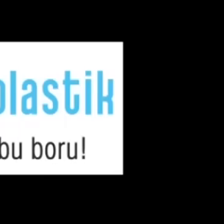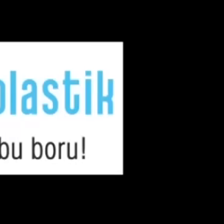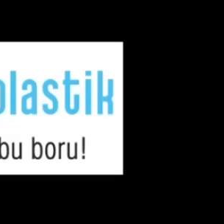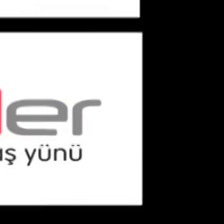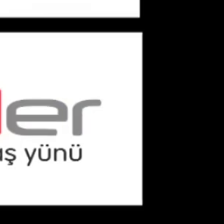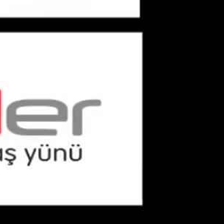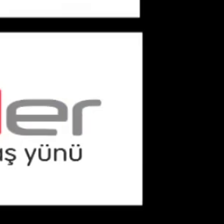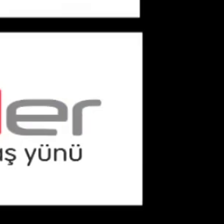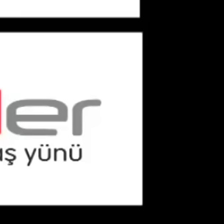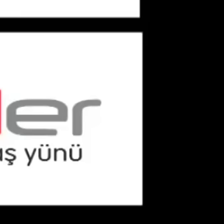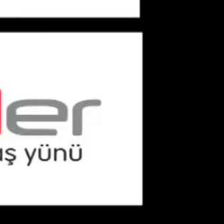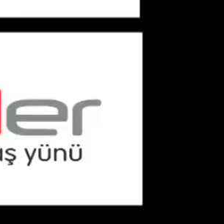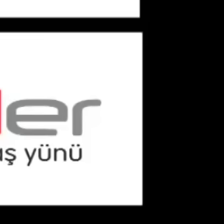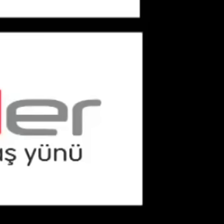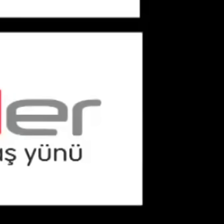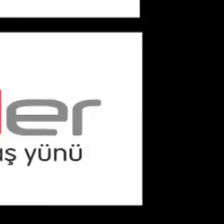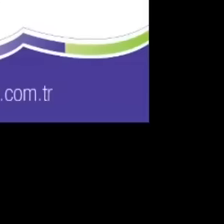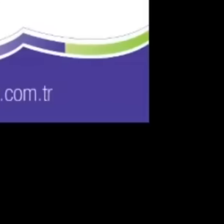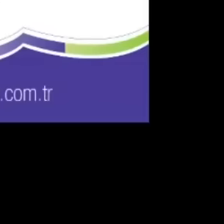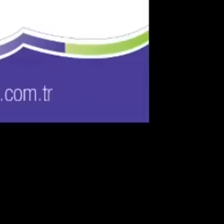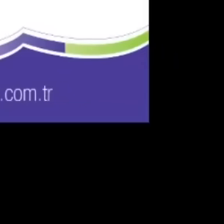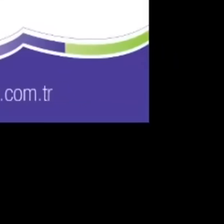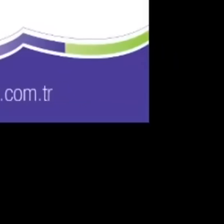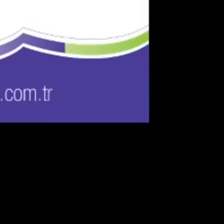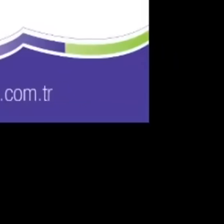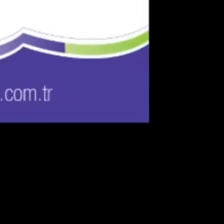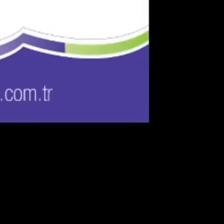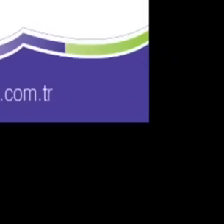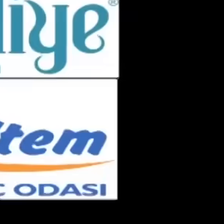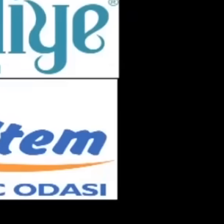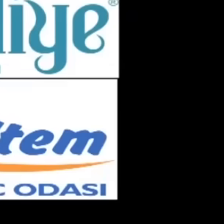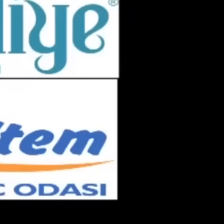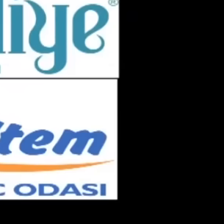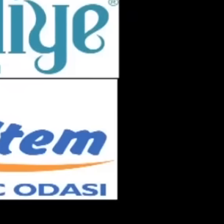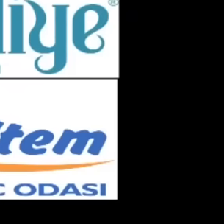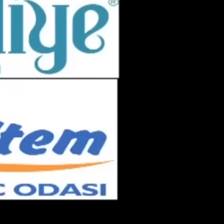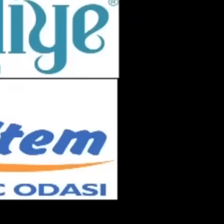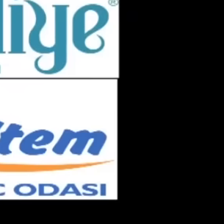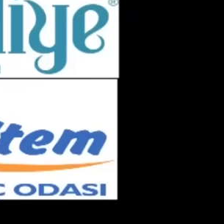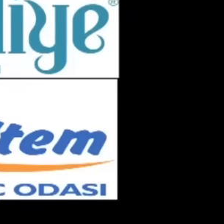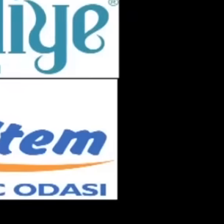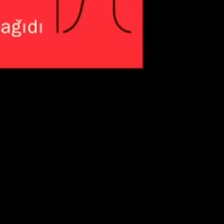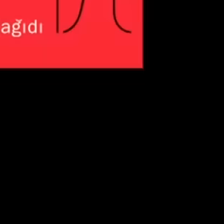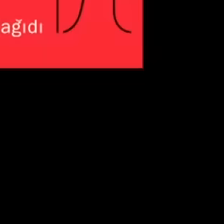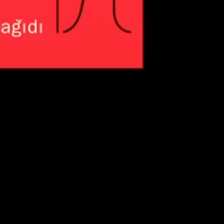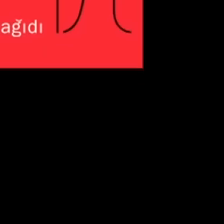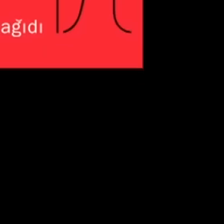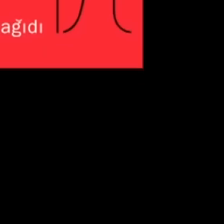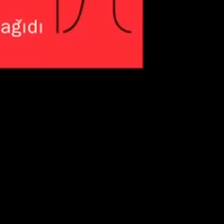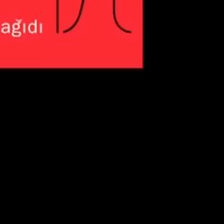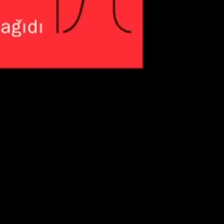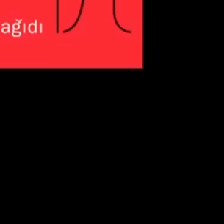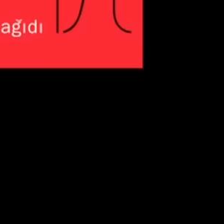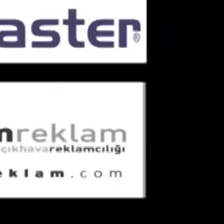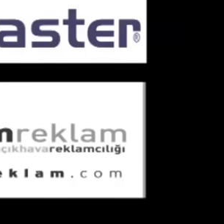www.seslibetimlemedernegi.com. Muzaffer Yalçın Özden, Necla Gülseren Gürtunca, Yıldız Özden Balcı, Polis Yusuf Burak Yılmaz, Danyal Caner Karavuç, Sinan